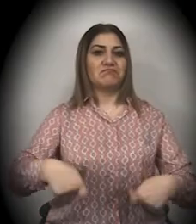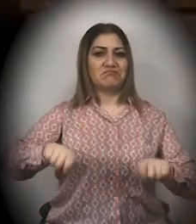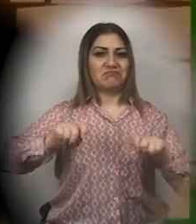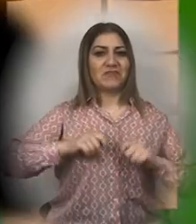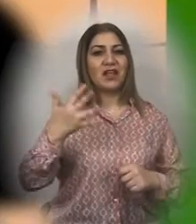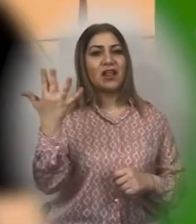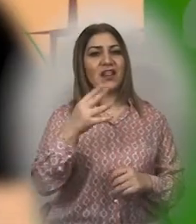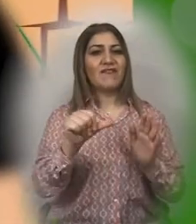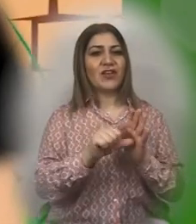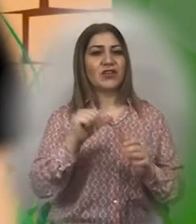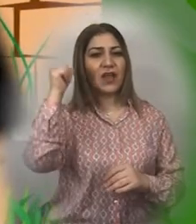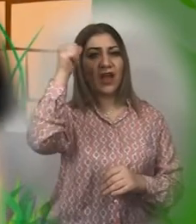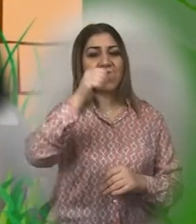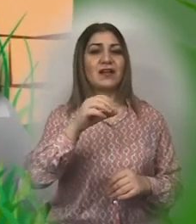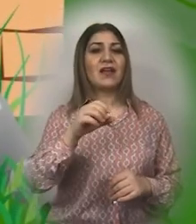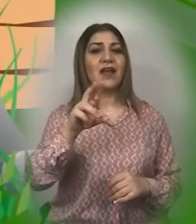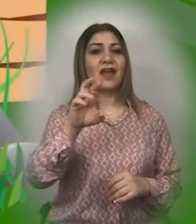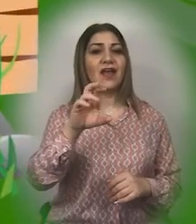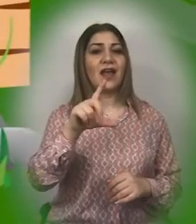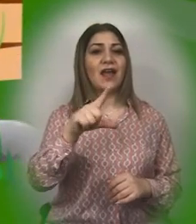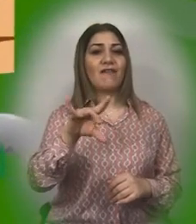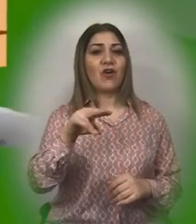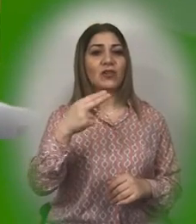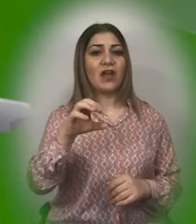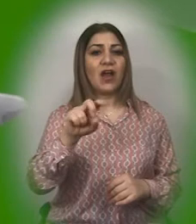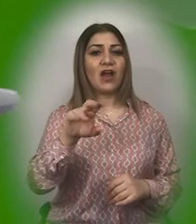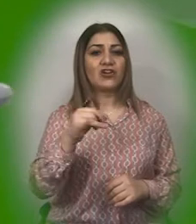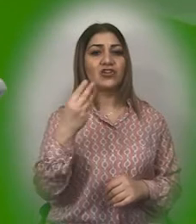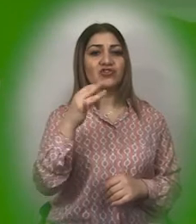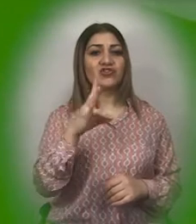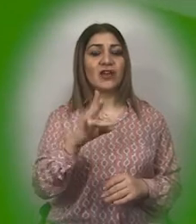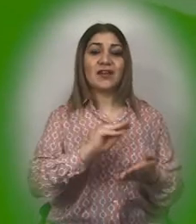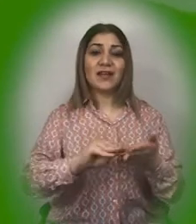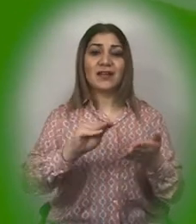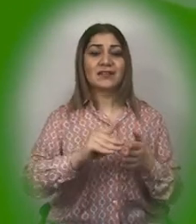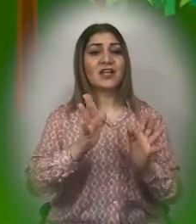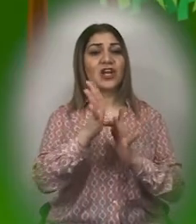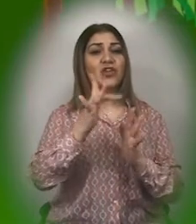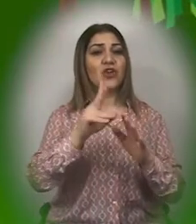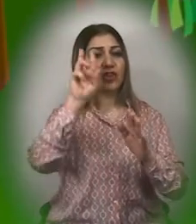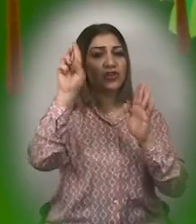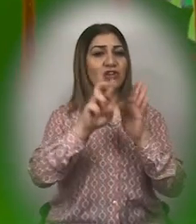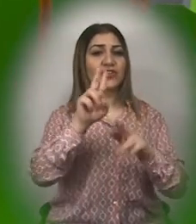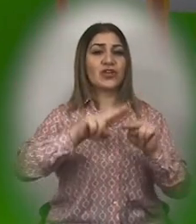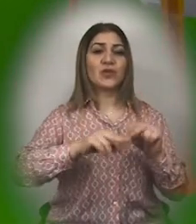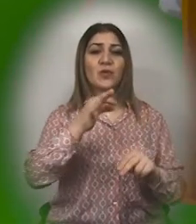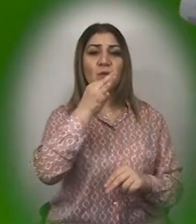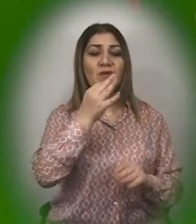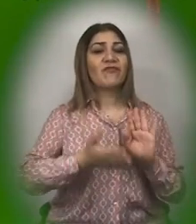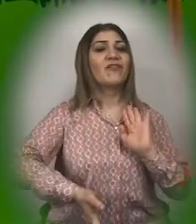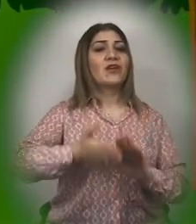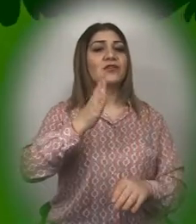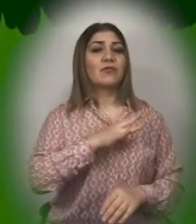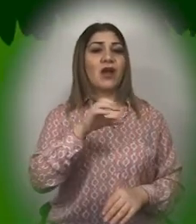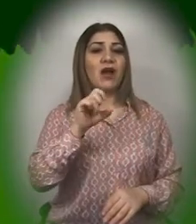վայելեն։ Պատկերացնում ես, թանահատը կամ կարմիր վանքը մեզ է հասել 5-6 տարերից։ Մեծ հայագետ Ղևոն Դալիշյանը